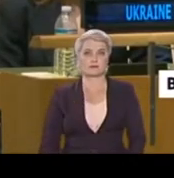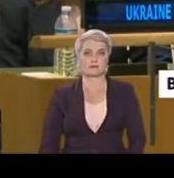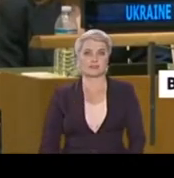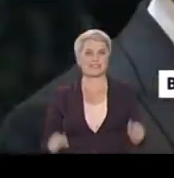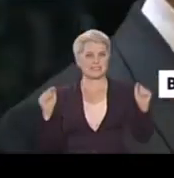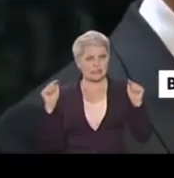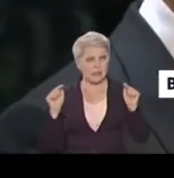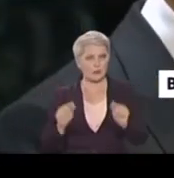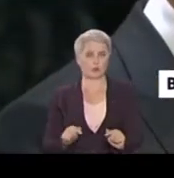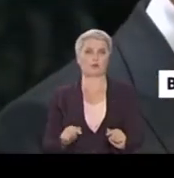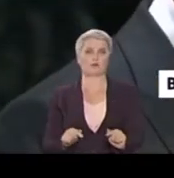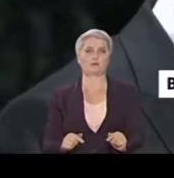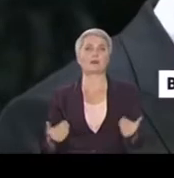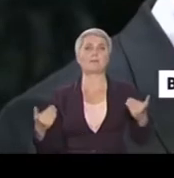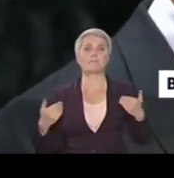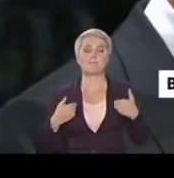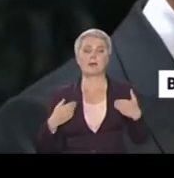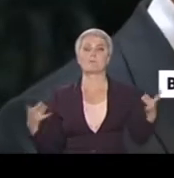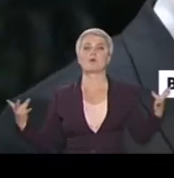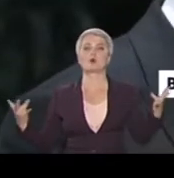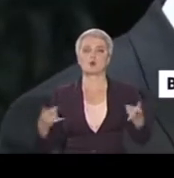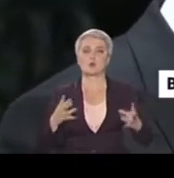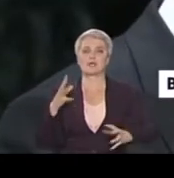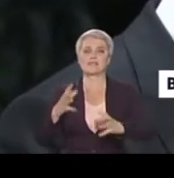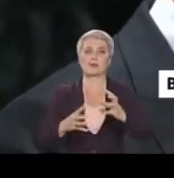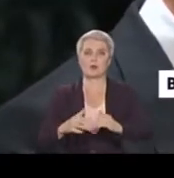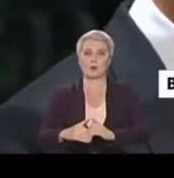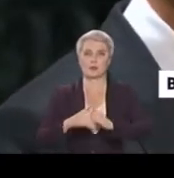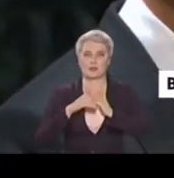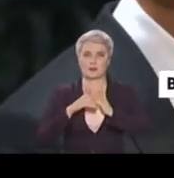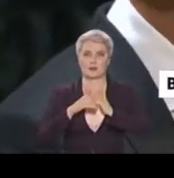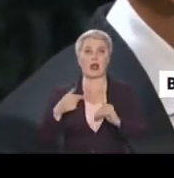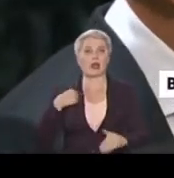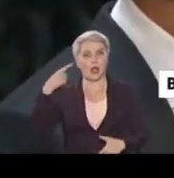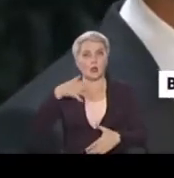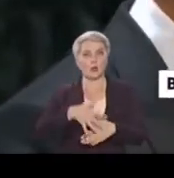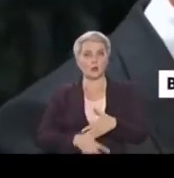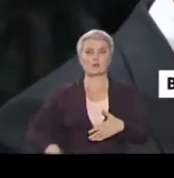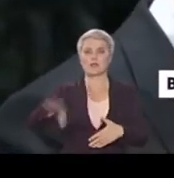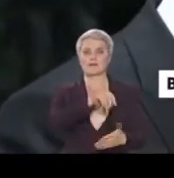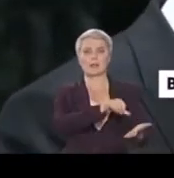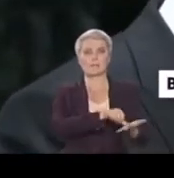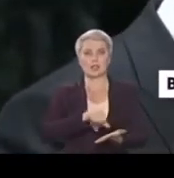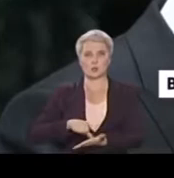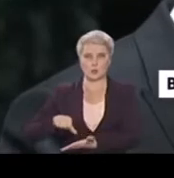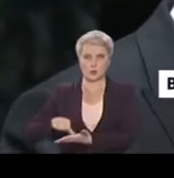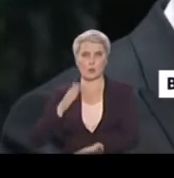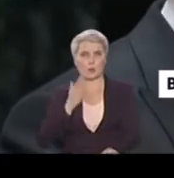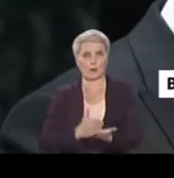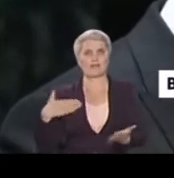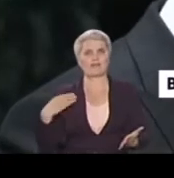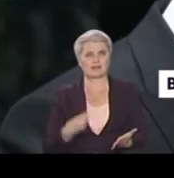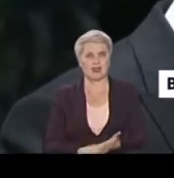Саме тому ми потребуємо світової підтримки. Я розумію, всі присутні тут мають